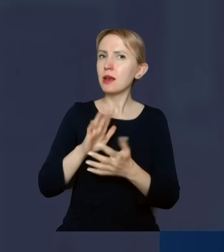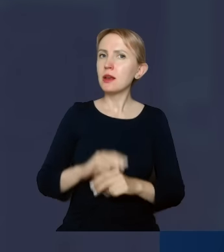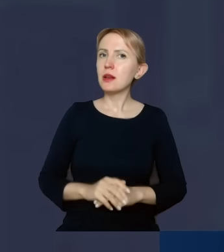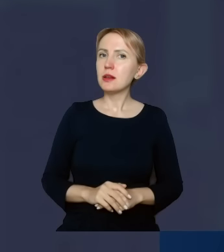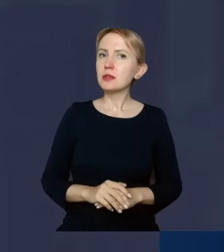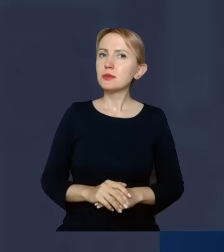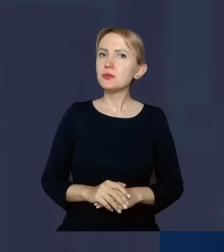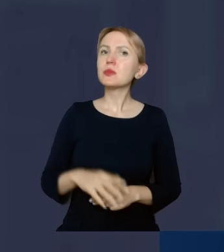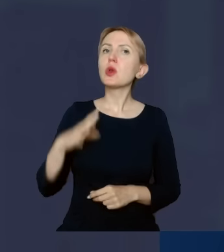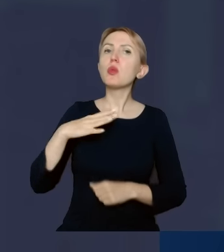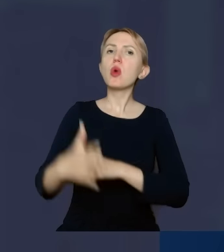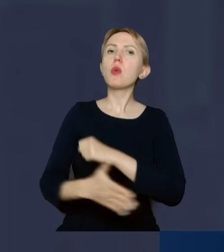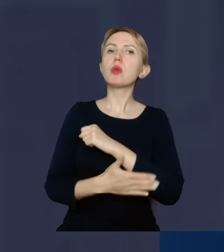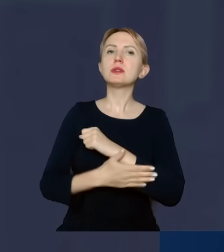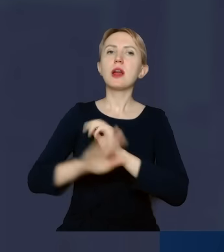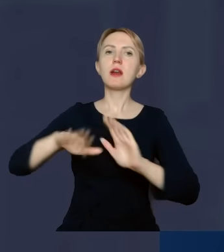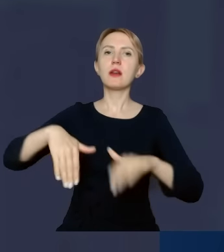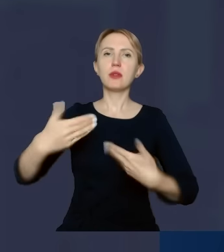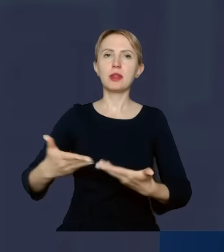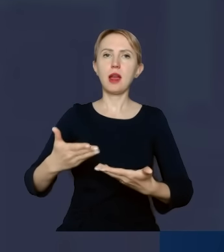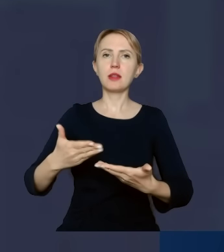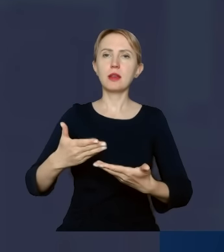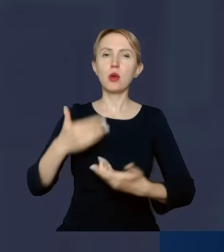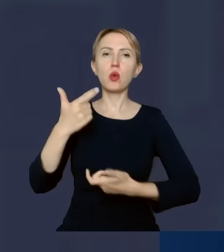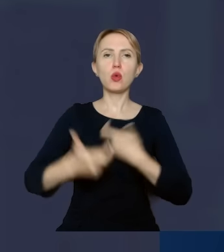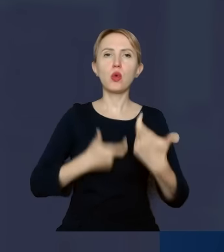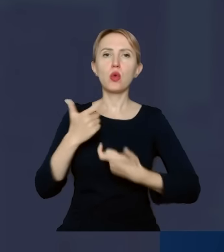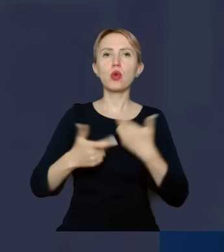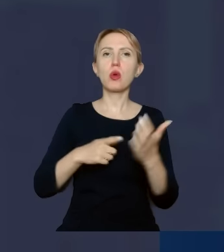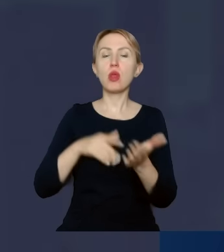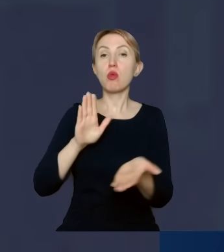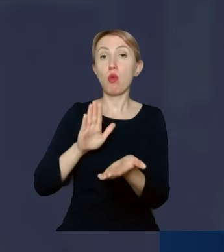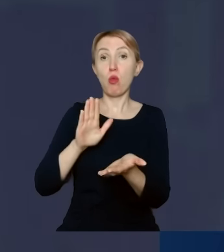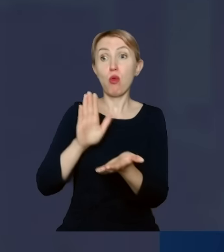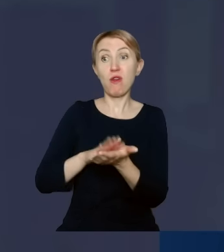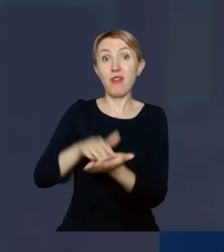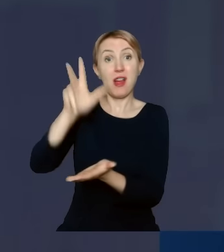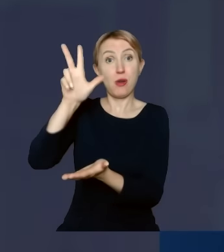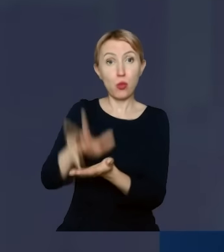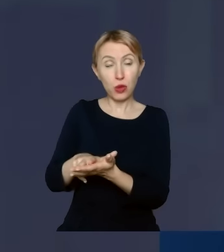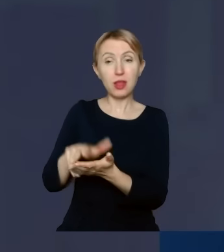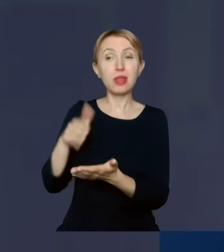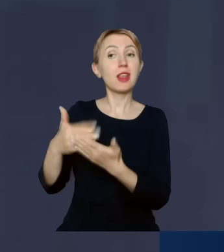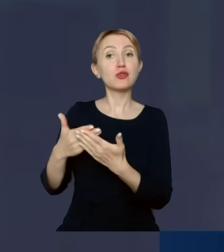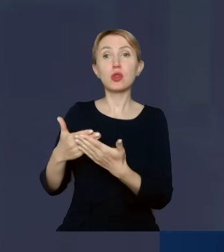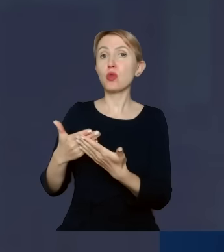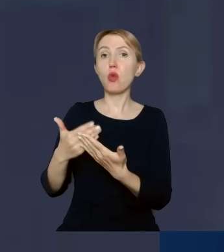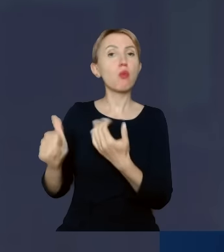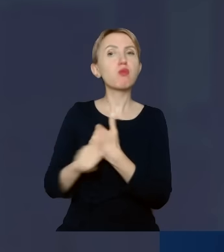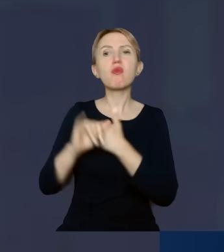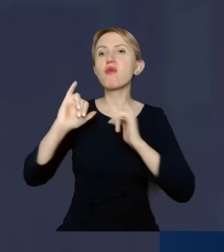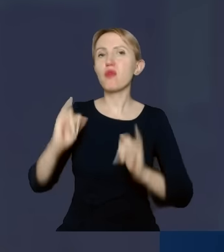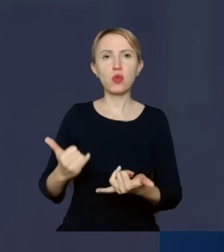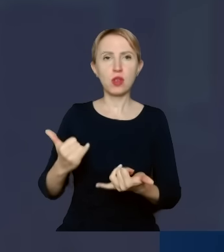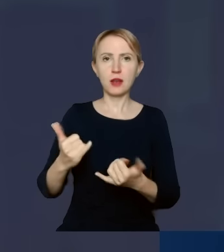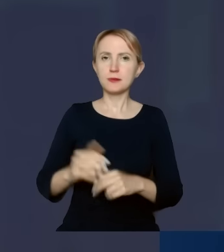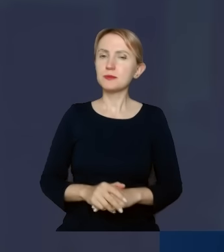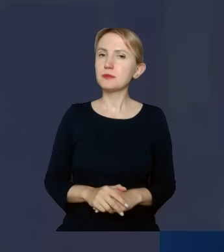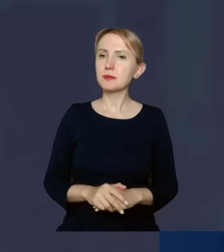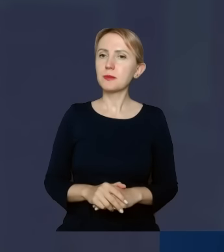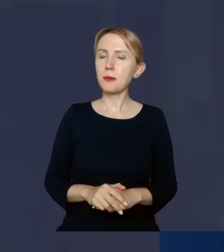były podstawą wydania takiej, a nie innej, podjęcia takiej, a nie innej uchwały, które były podstawą stwierdzenia przez niego, że